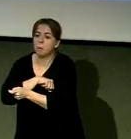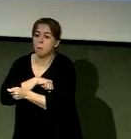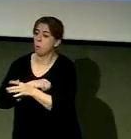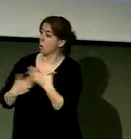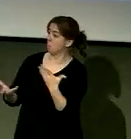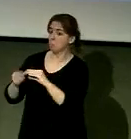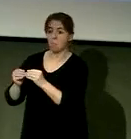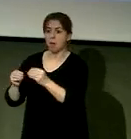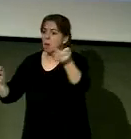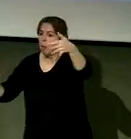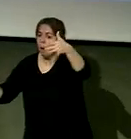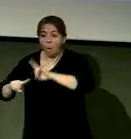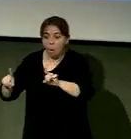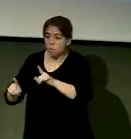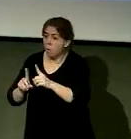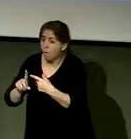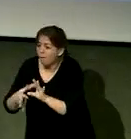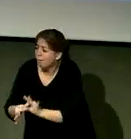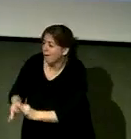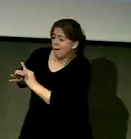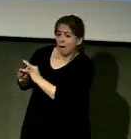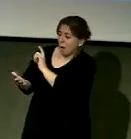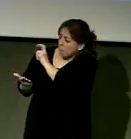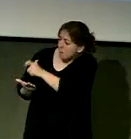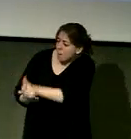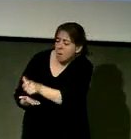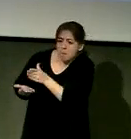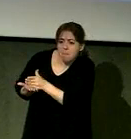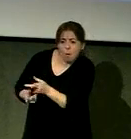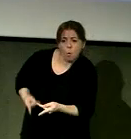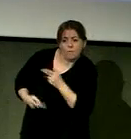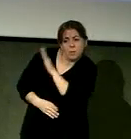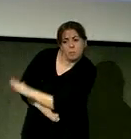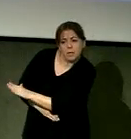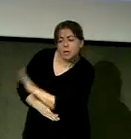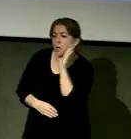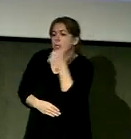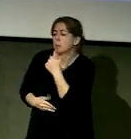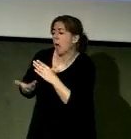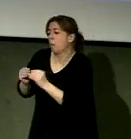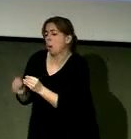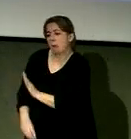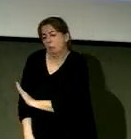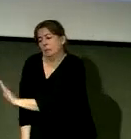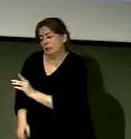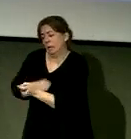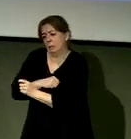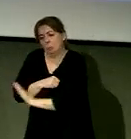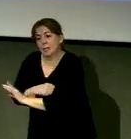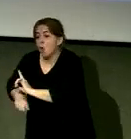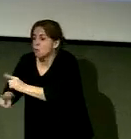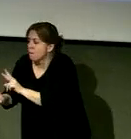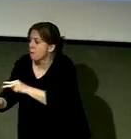une histoire toujours singulière. Ces problématiques interrogent la société, les problèmes de santé publique, les